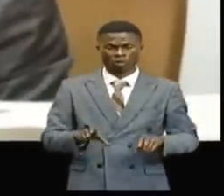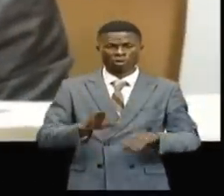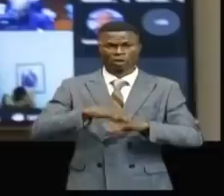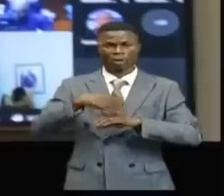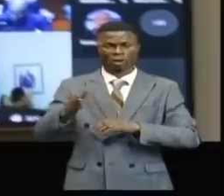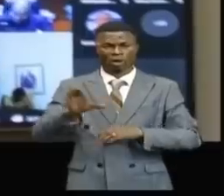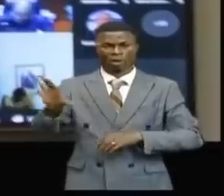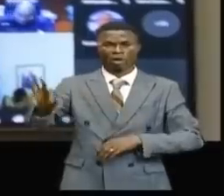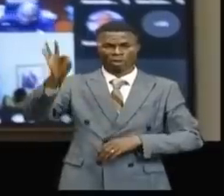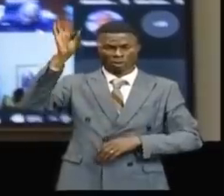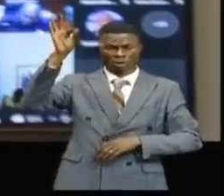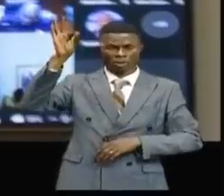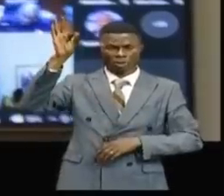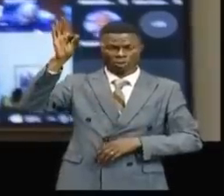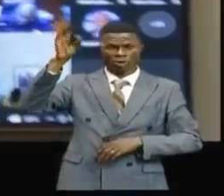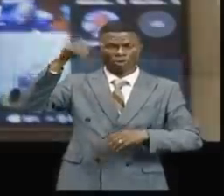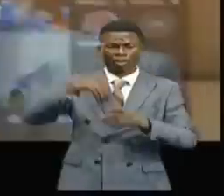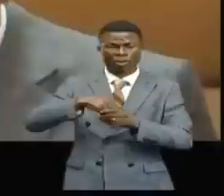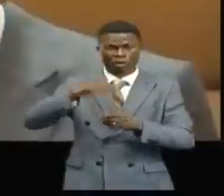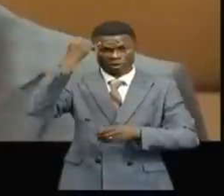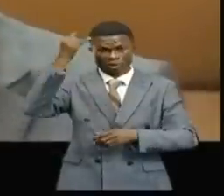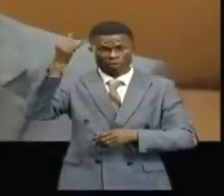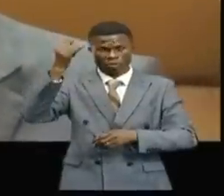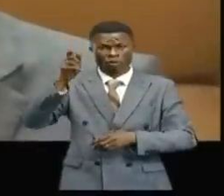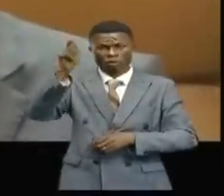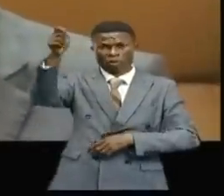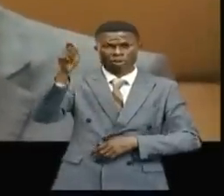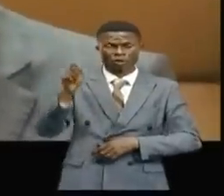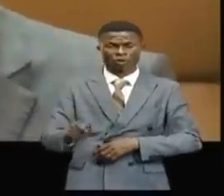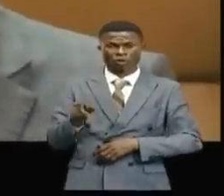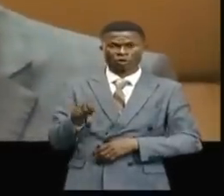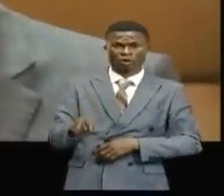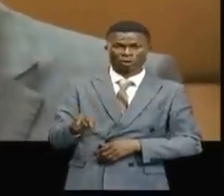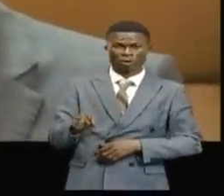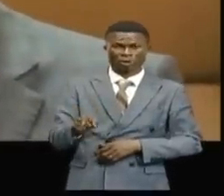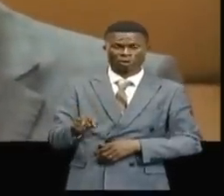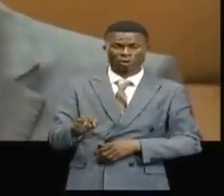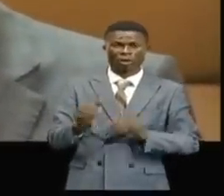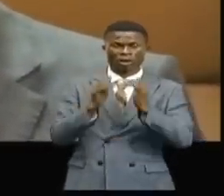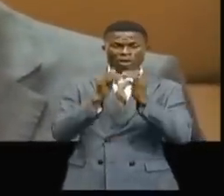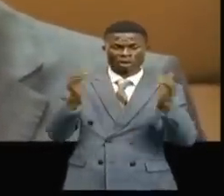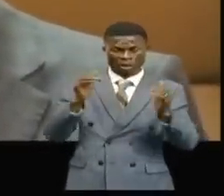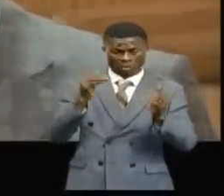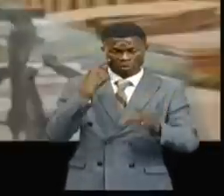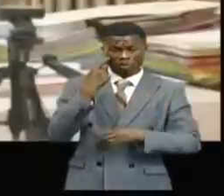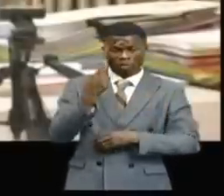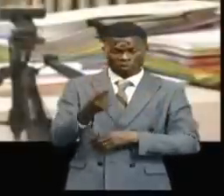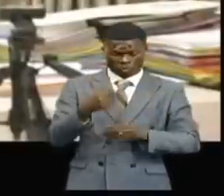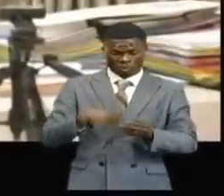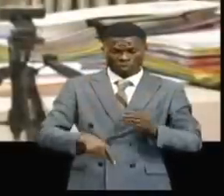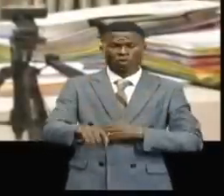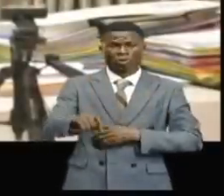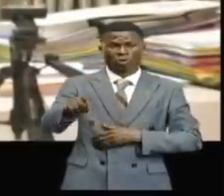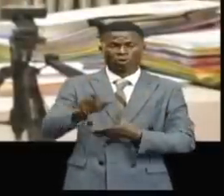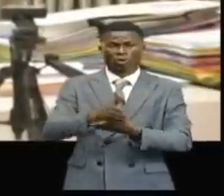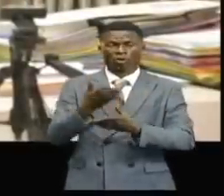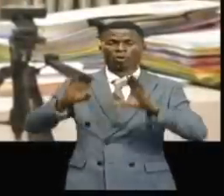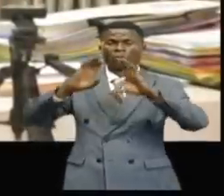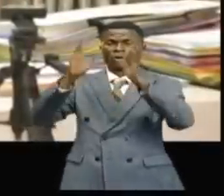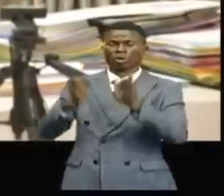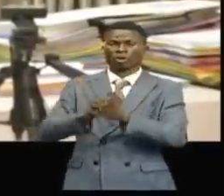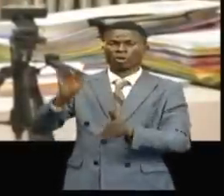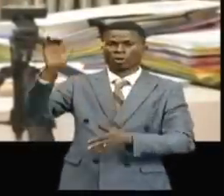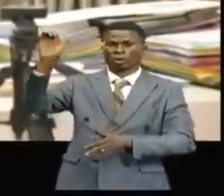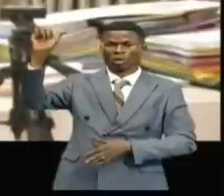les nominations intervenues dans la direction de nos forces armées. L'accalmie observée ces derniers jours entre les communautés